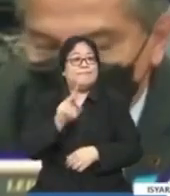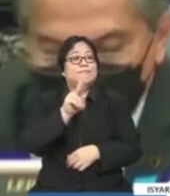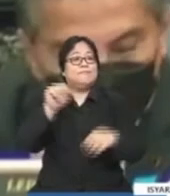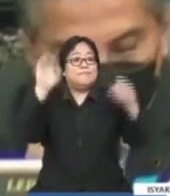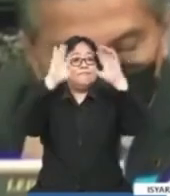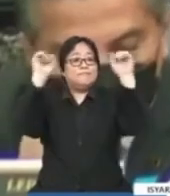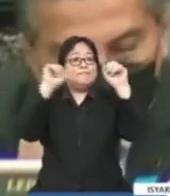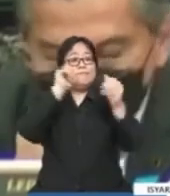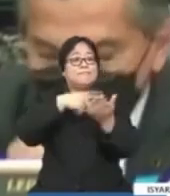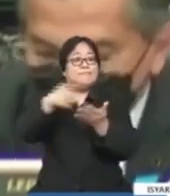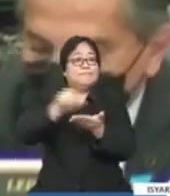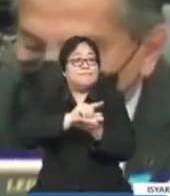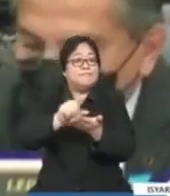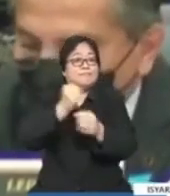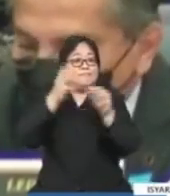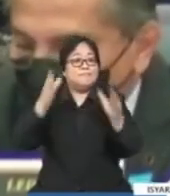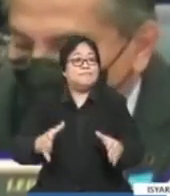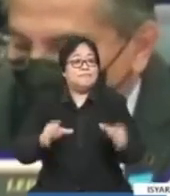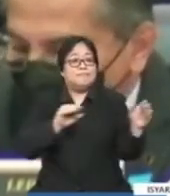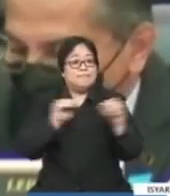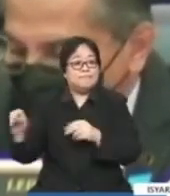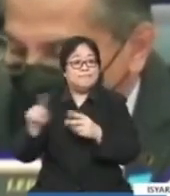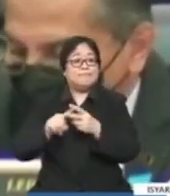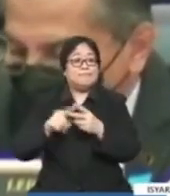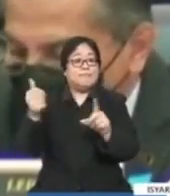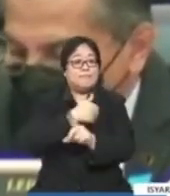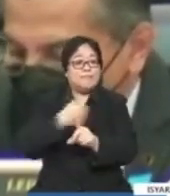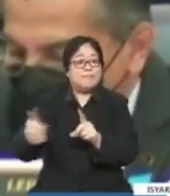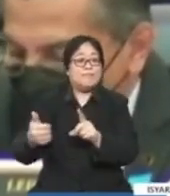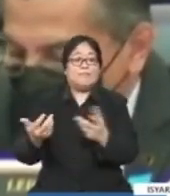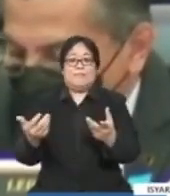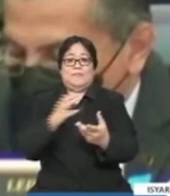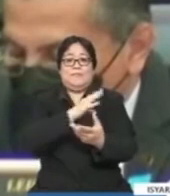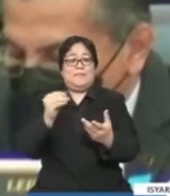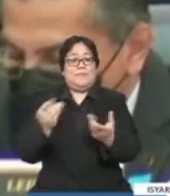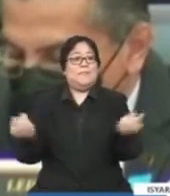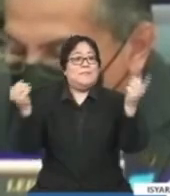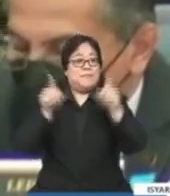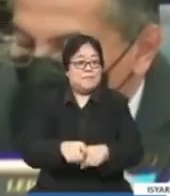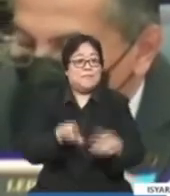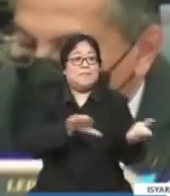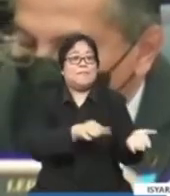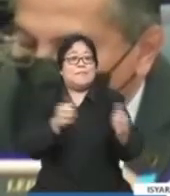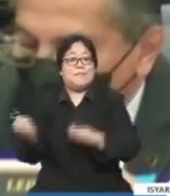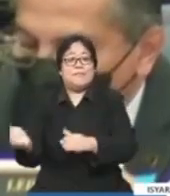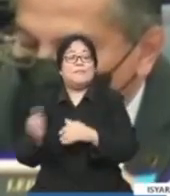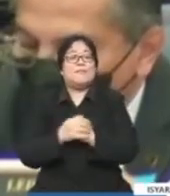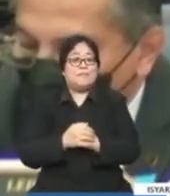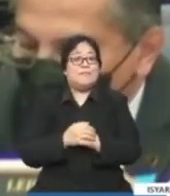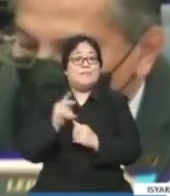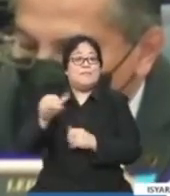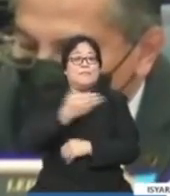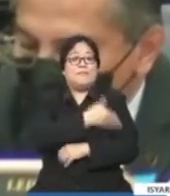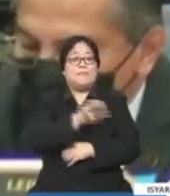kes majikan yang tidak membayar gaji pekerja migran, penderaan, menyeksa dan juga sehingga mengakibatkan kematian dalam